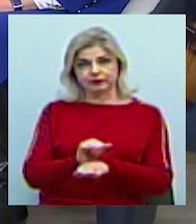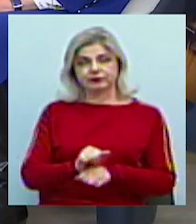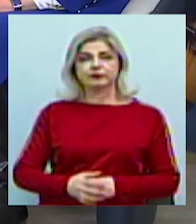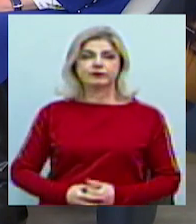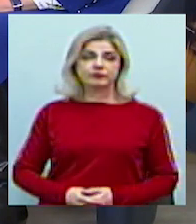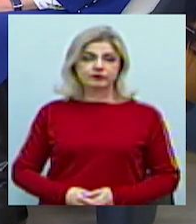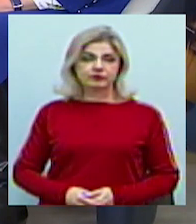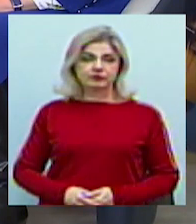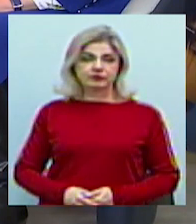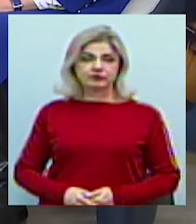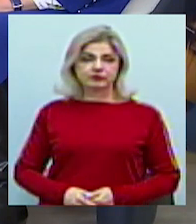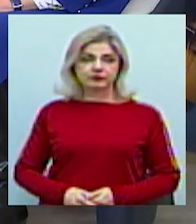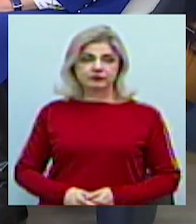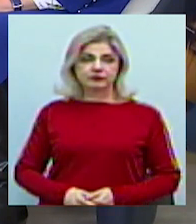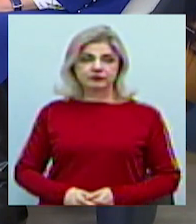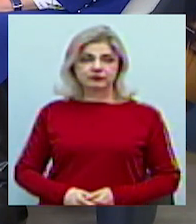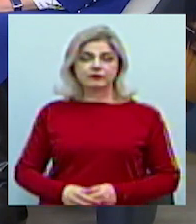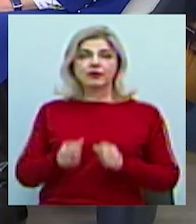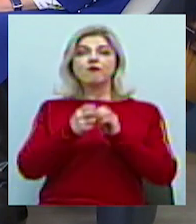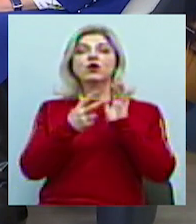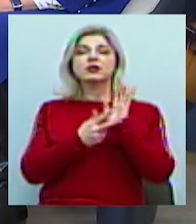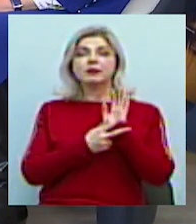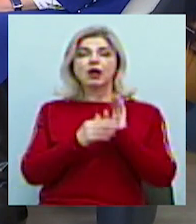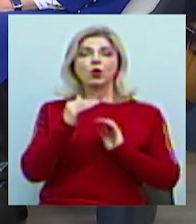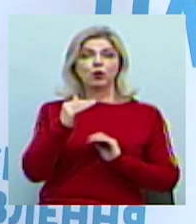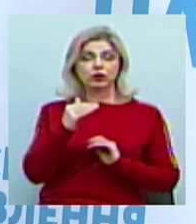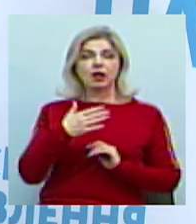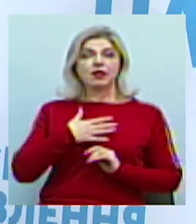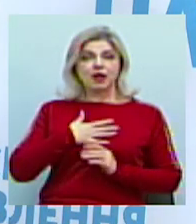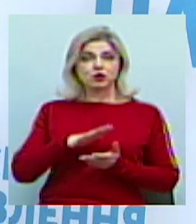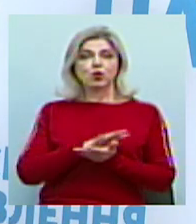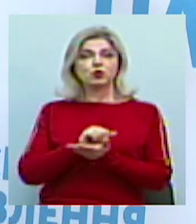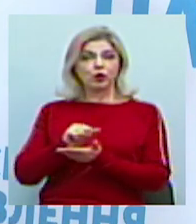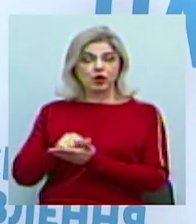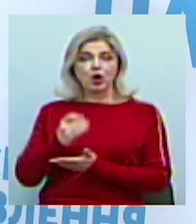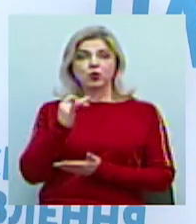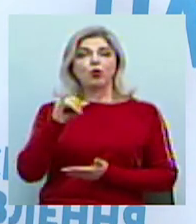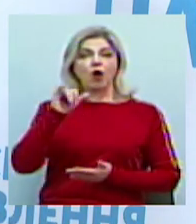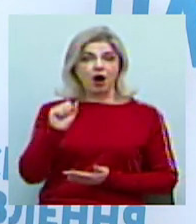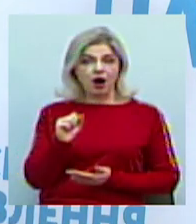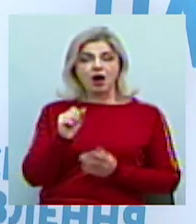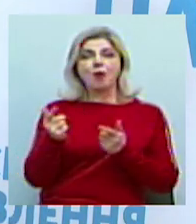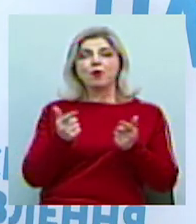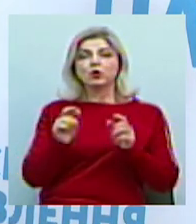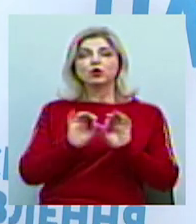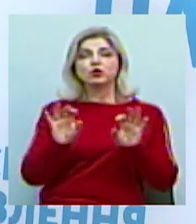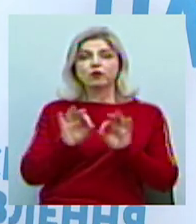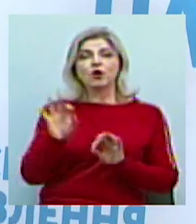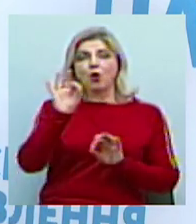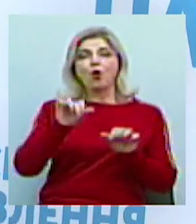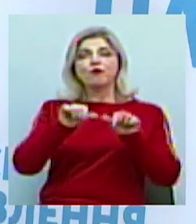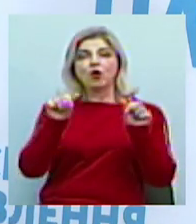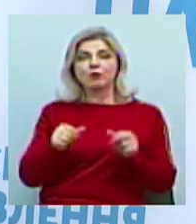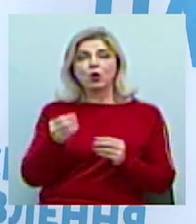ми припиняємо субсидію. 18 лютого наші колеги з ЮА підготували сюжет про процедуру